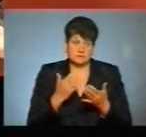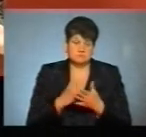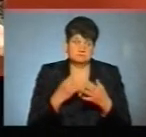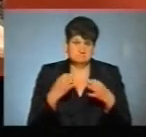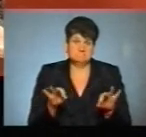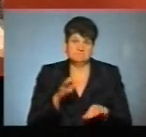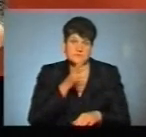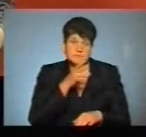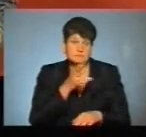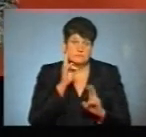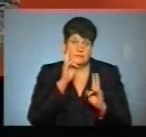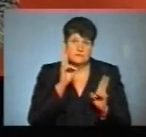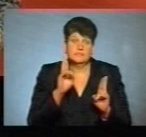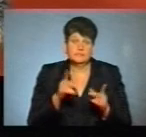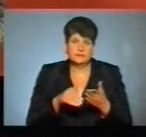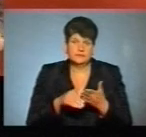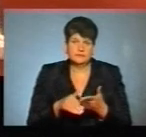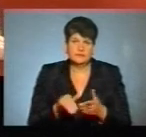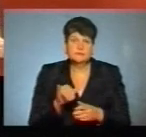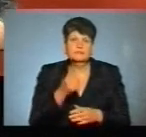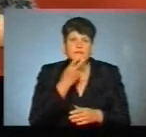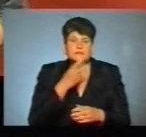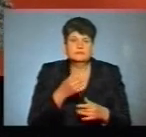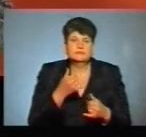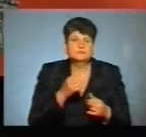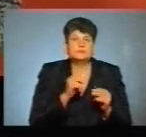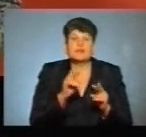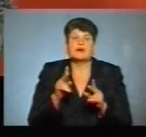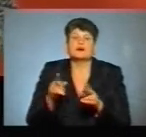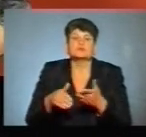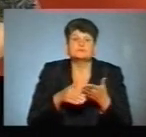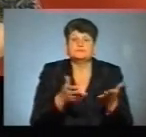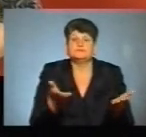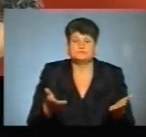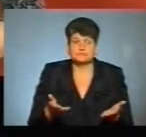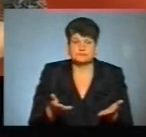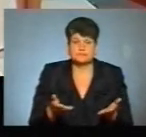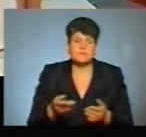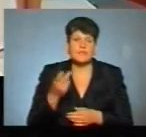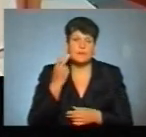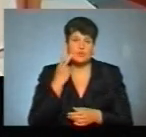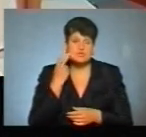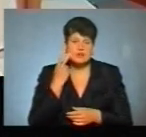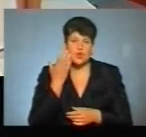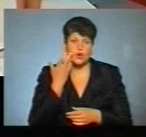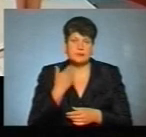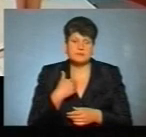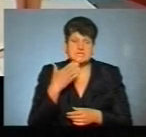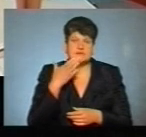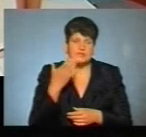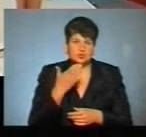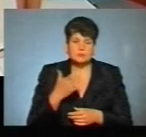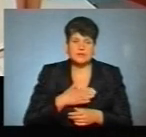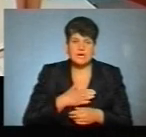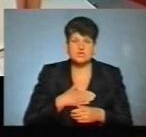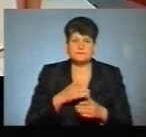багато вільного часу і не знає, яким чином, куди звернутися, чим допомогти, як? Постійно, коли ми звітуємо на нашій